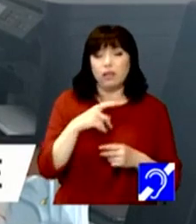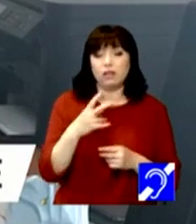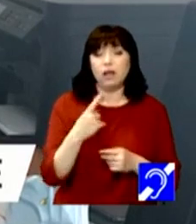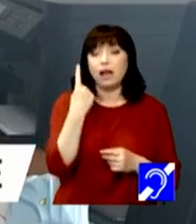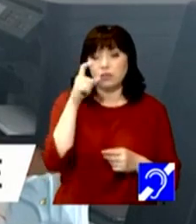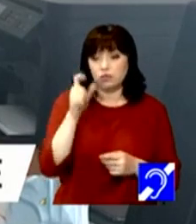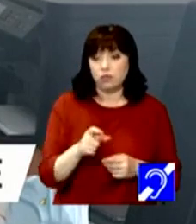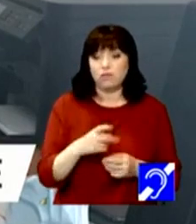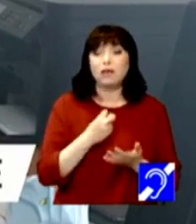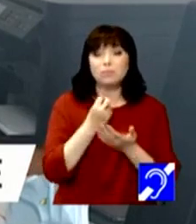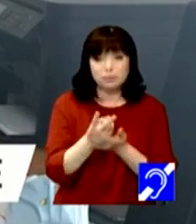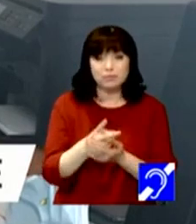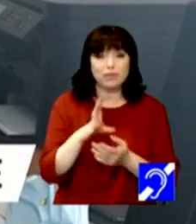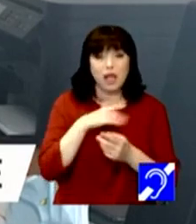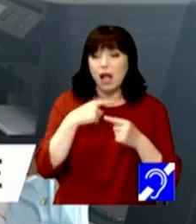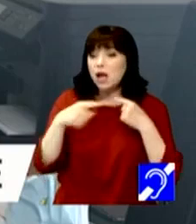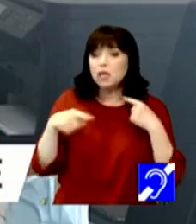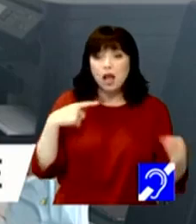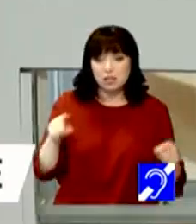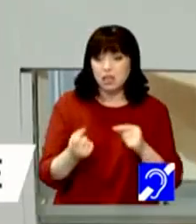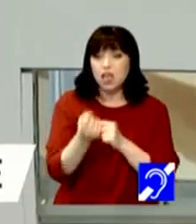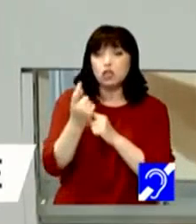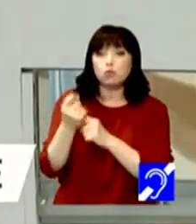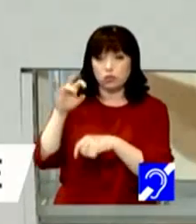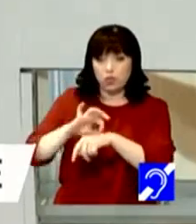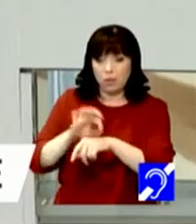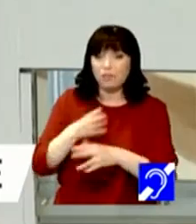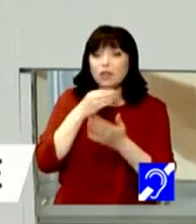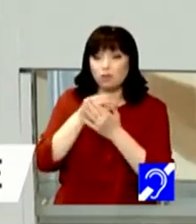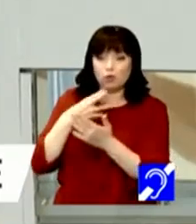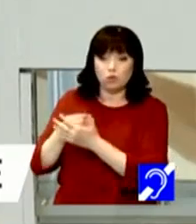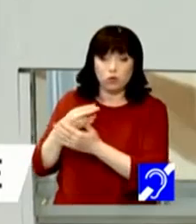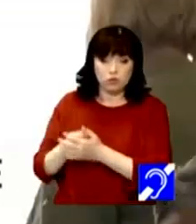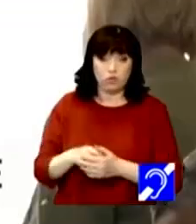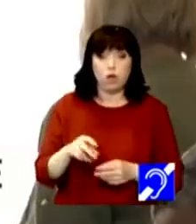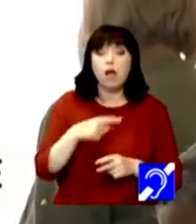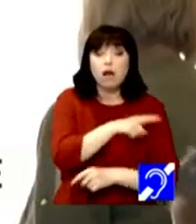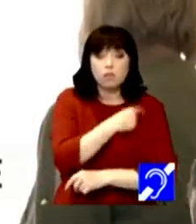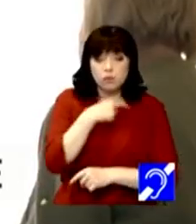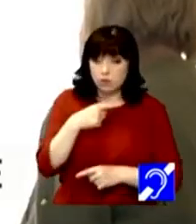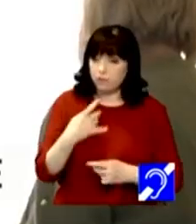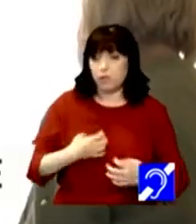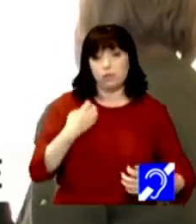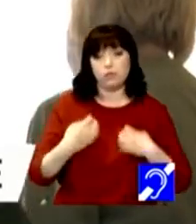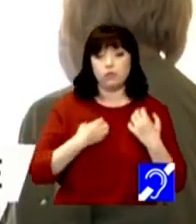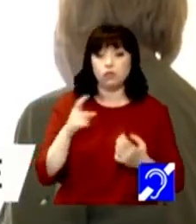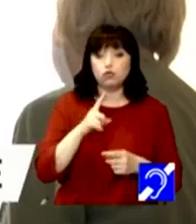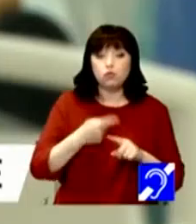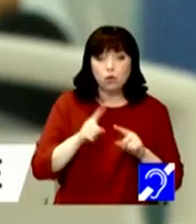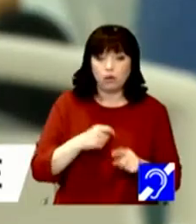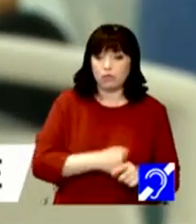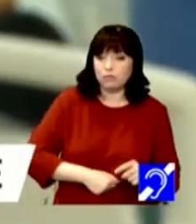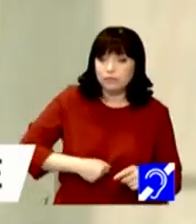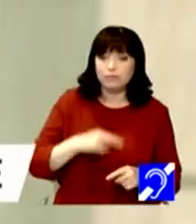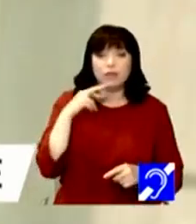Pacienții internați nu au avut același focar de infecții. Specialiștii trag un semnal de alarmă și spun că toxii infecțiile alimentare